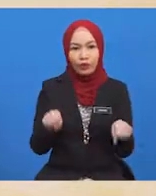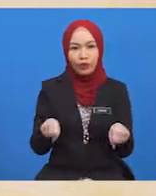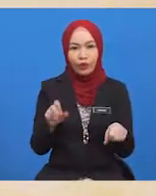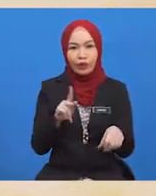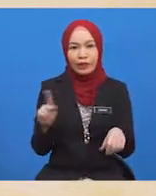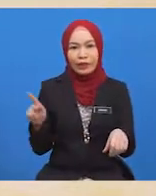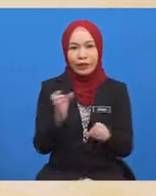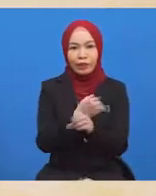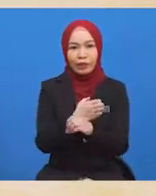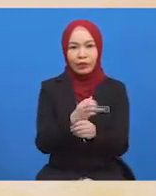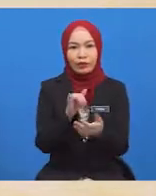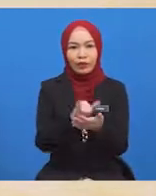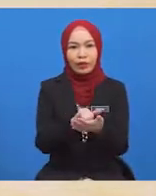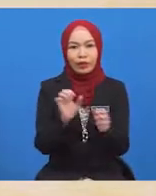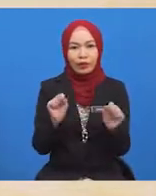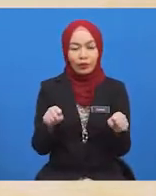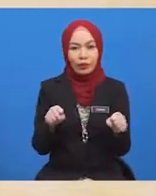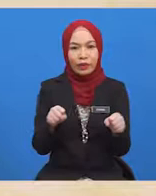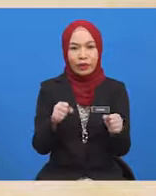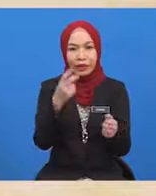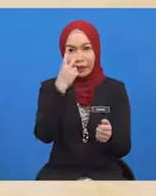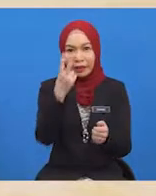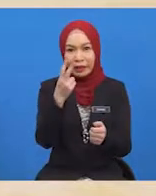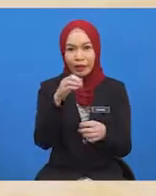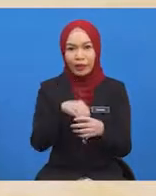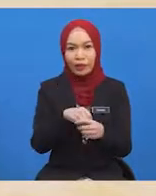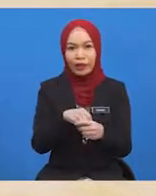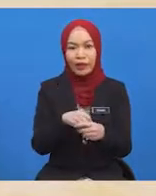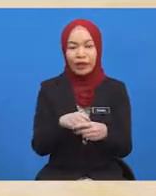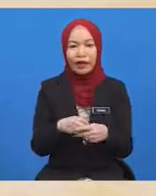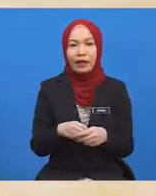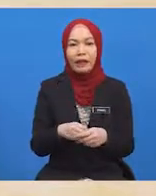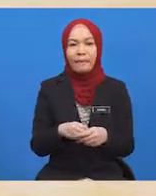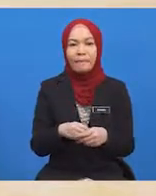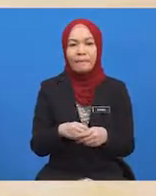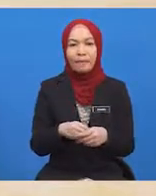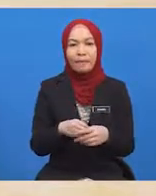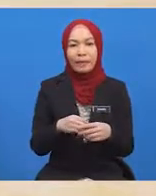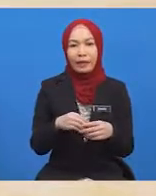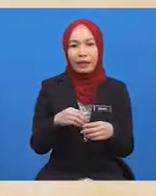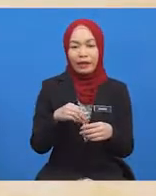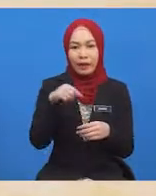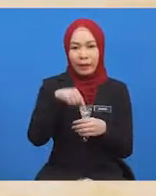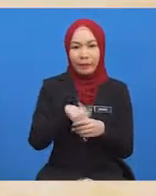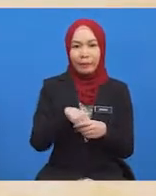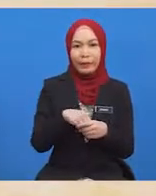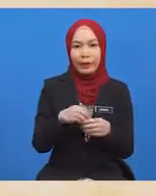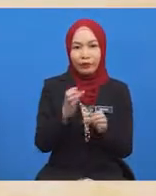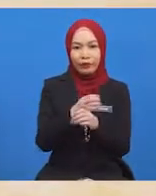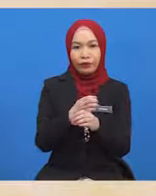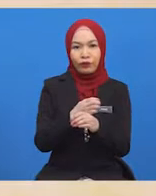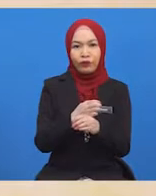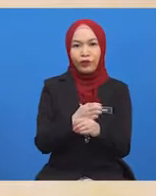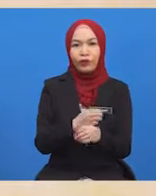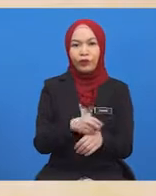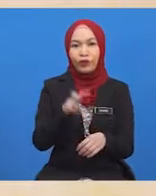objek tersebut dapat dilihat dalam bentuk dua dimensi dari pelbagai arah pandangan.